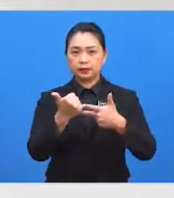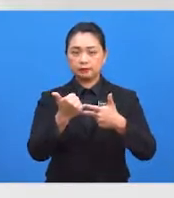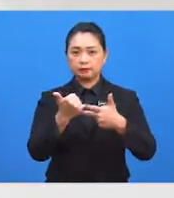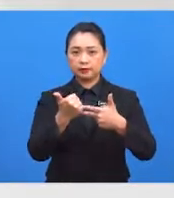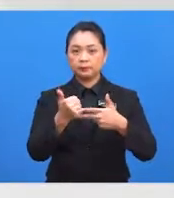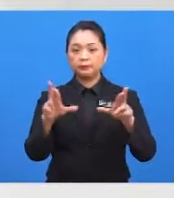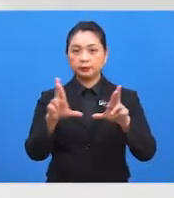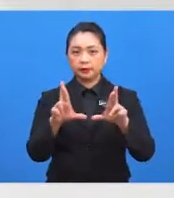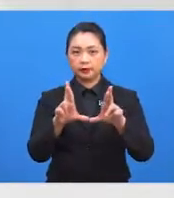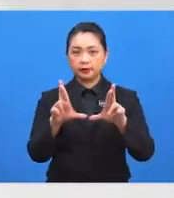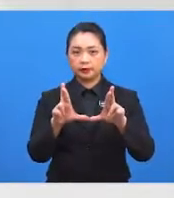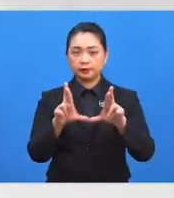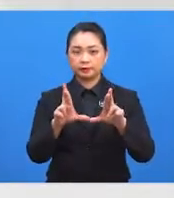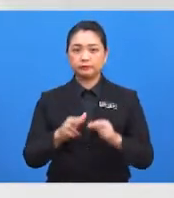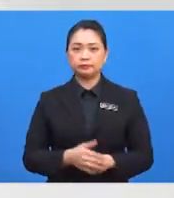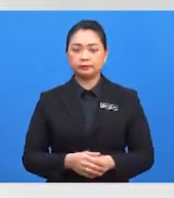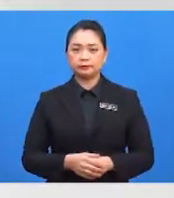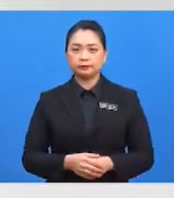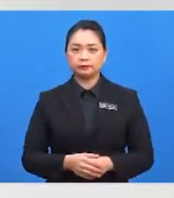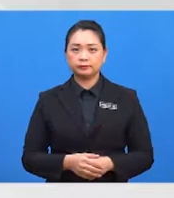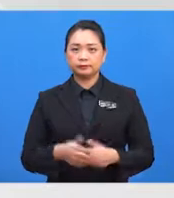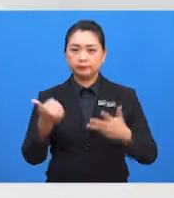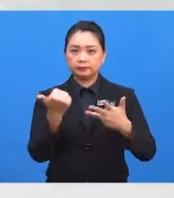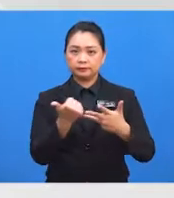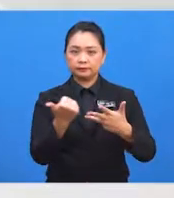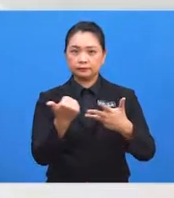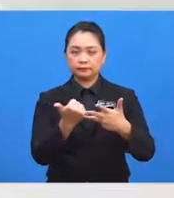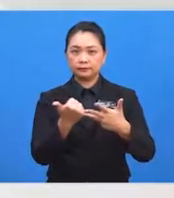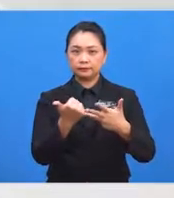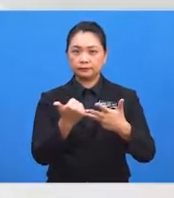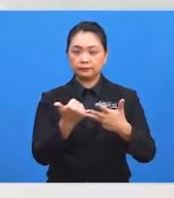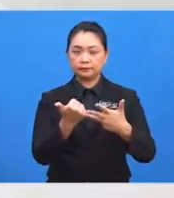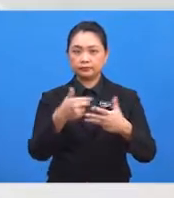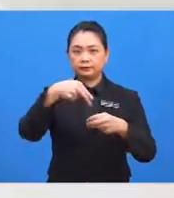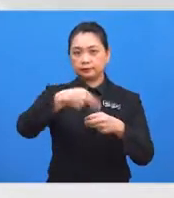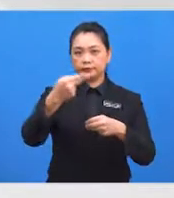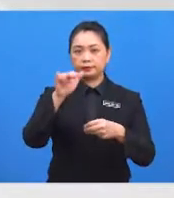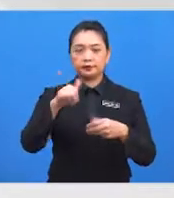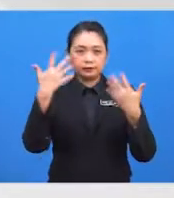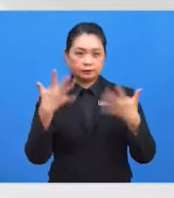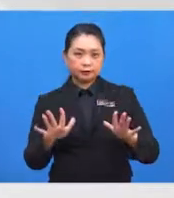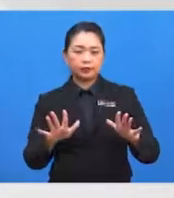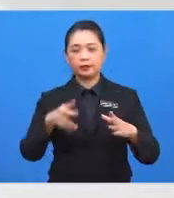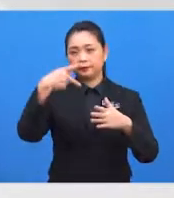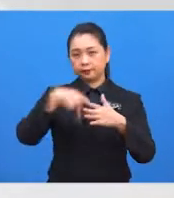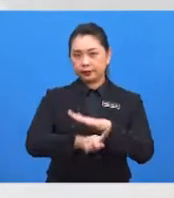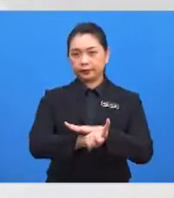adalah pembaris. Yang terakhir semestinya hasil karya yang telah dicetak.